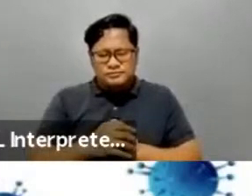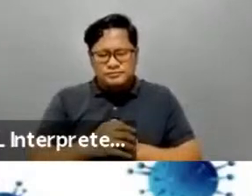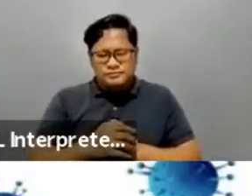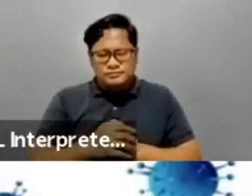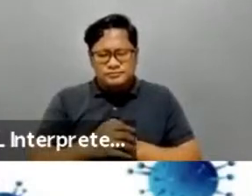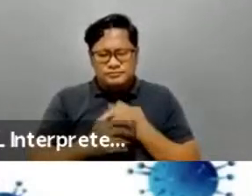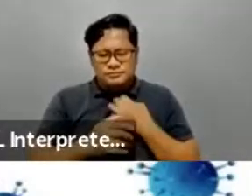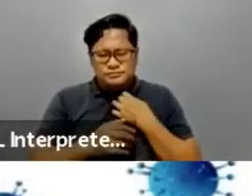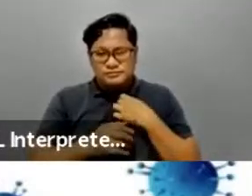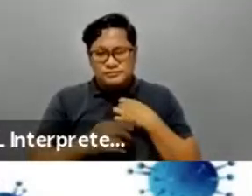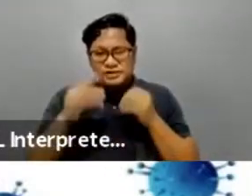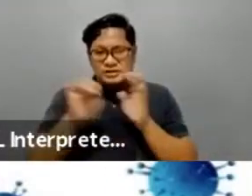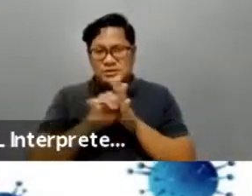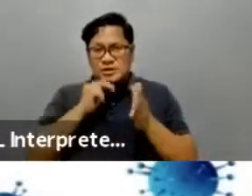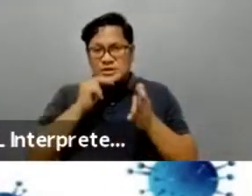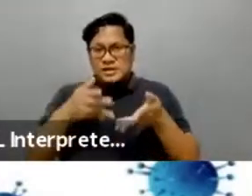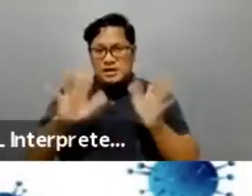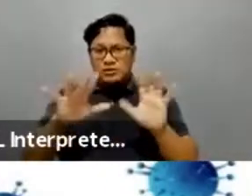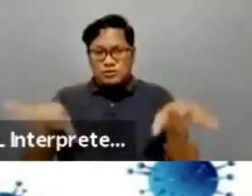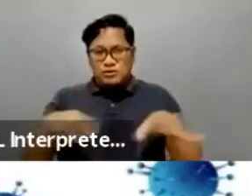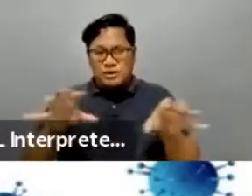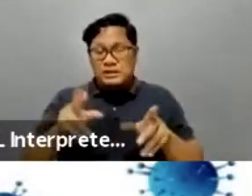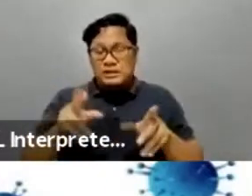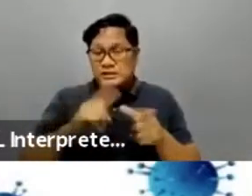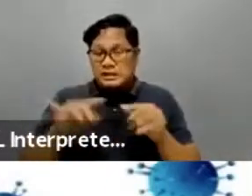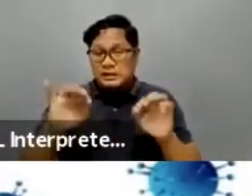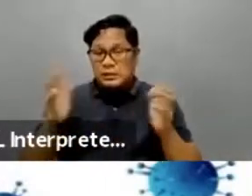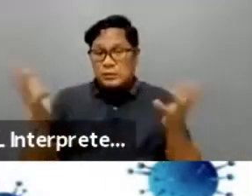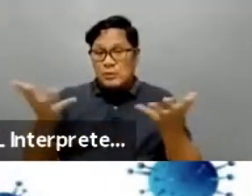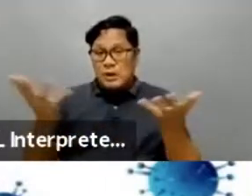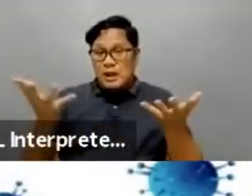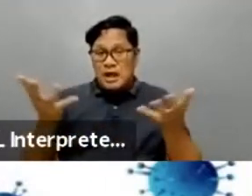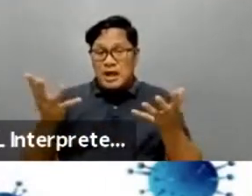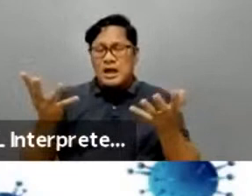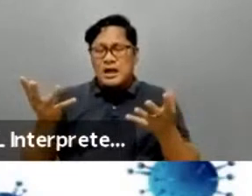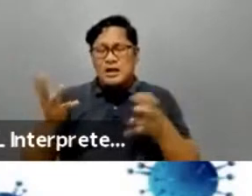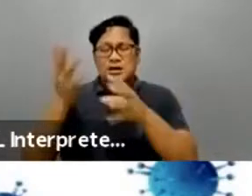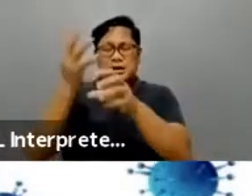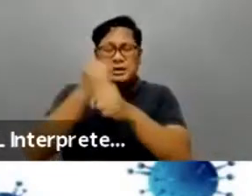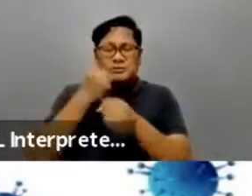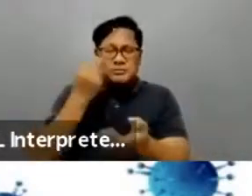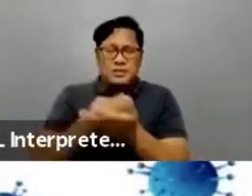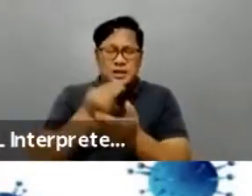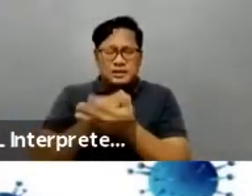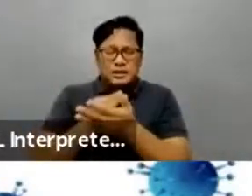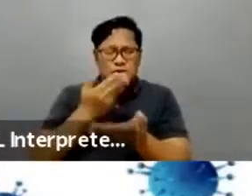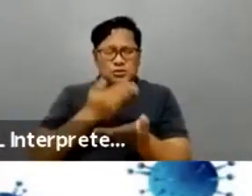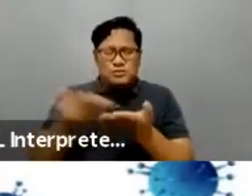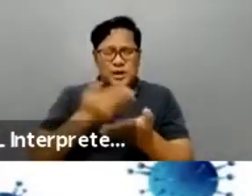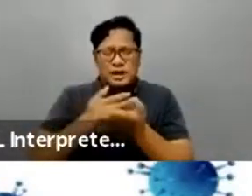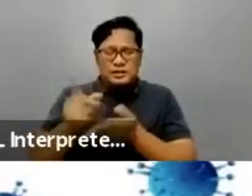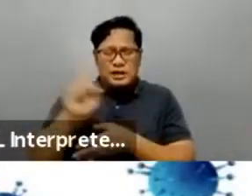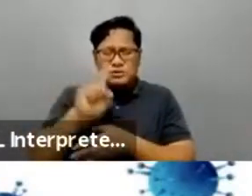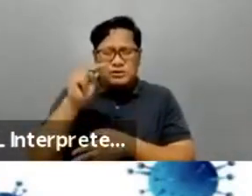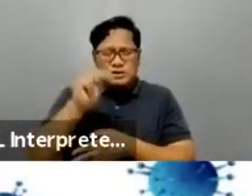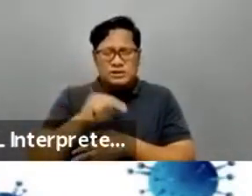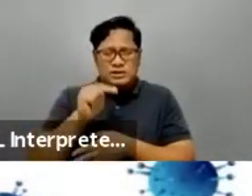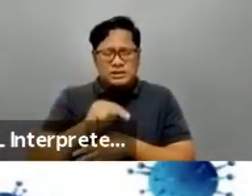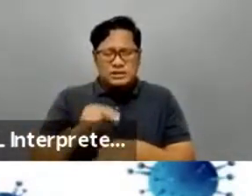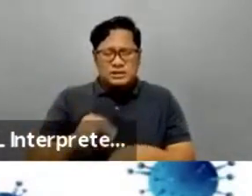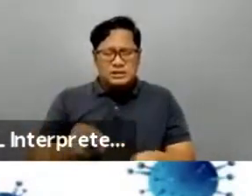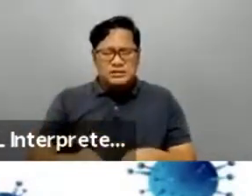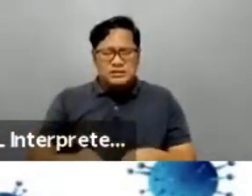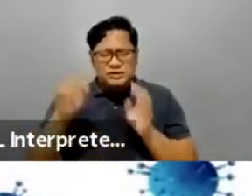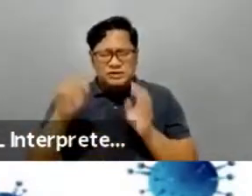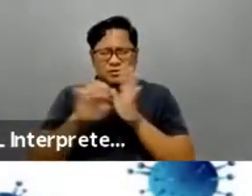pinayagan na makapagtrabaho ay wala siyang pera para bumili ng kung ano man ang pangangailangan nila sa